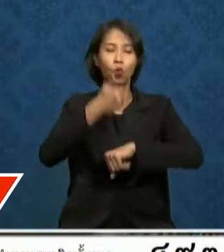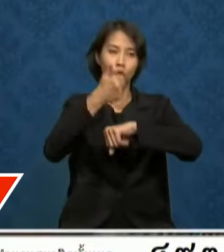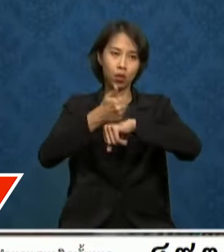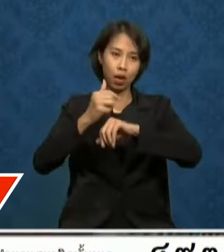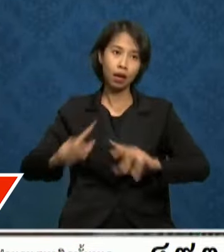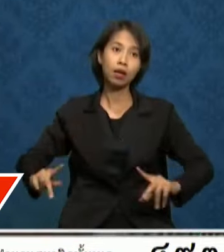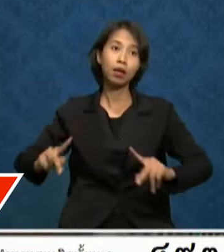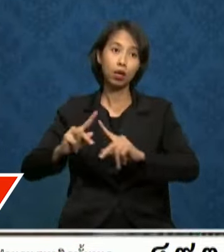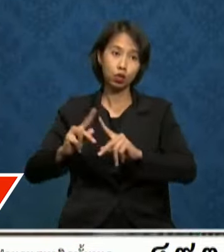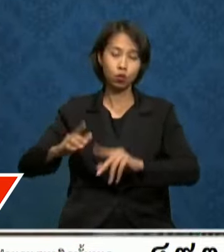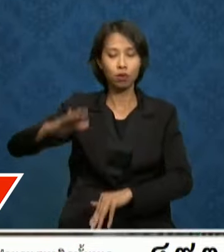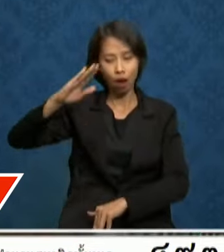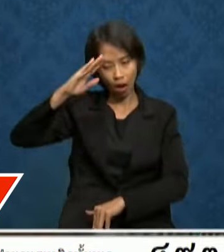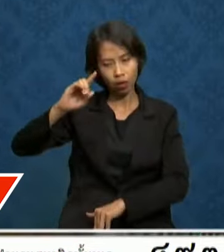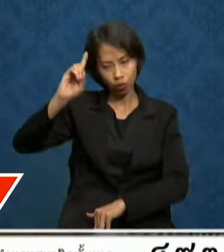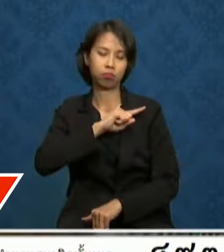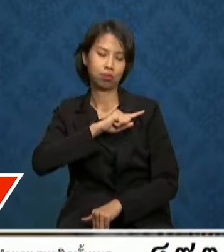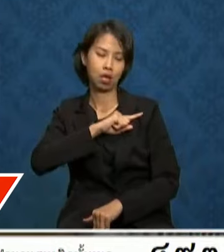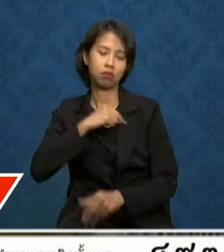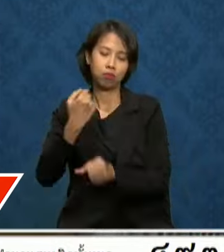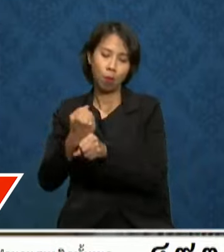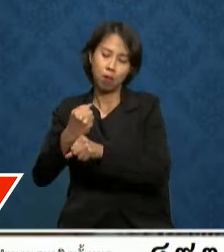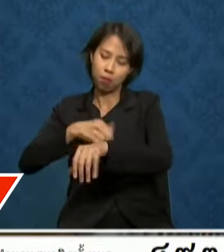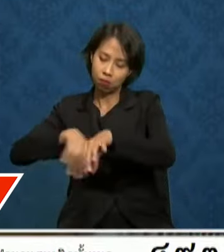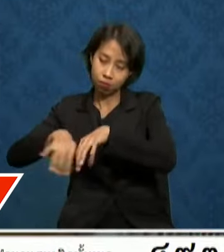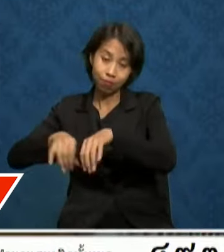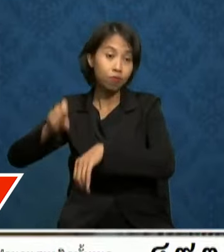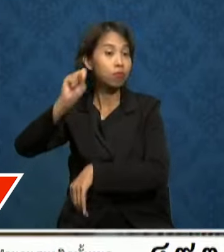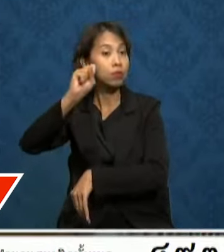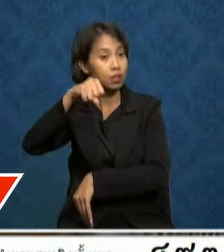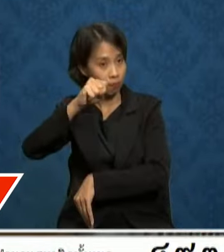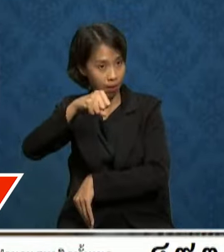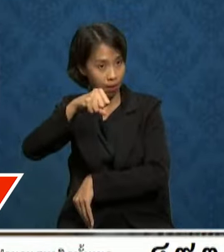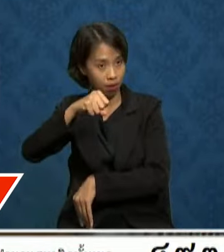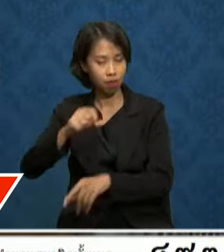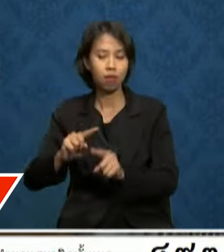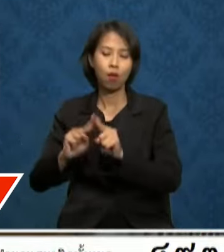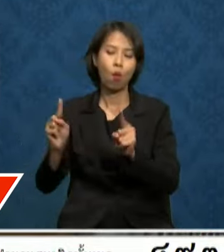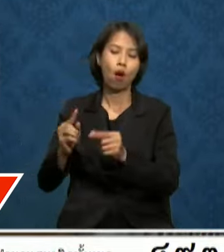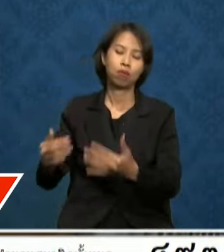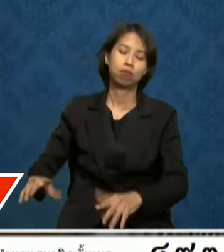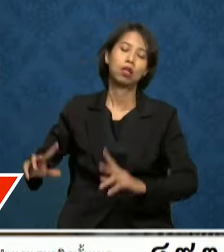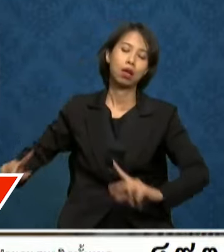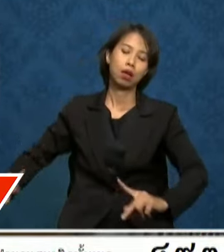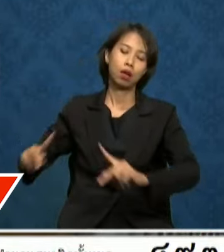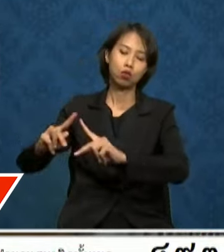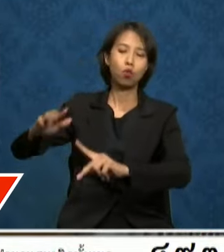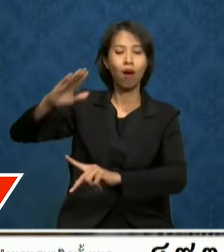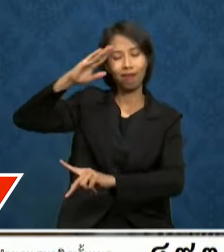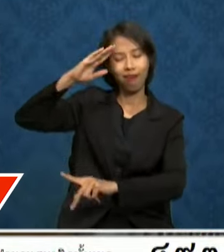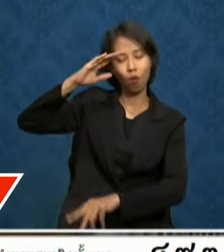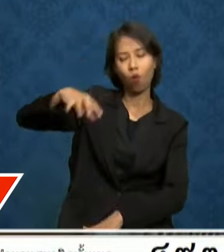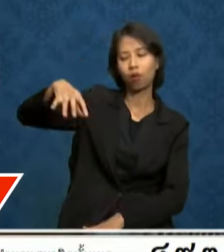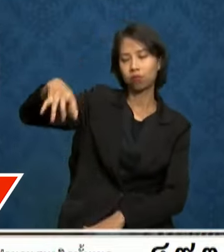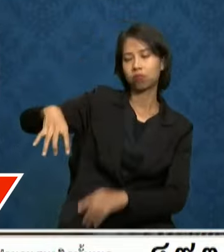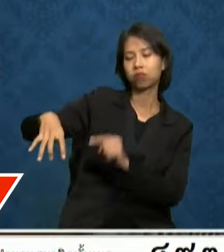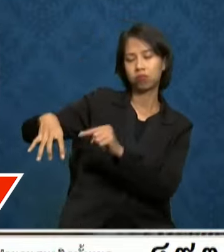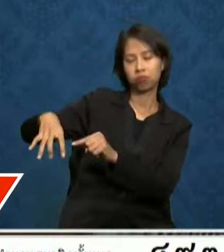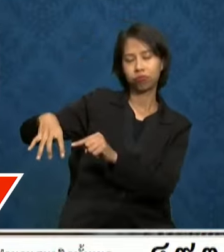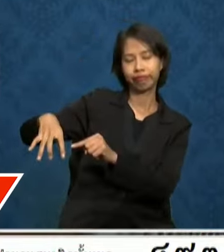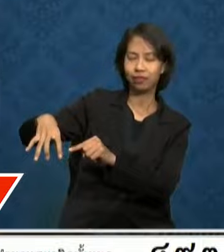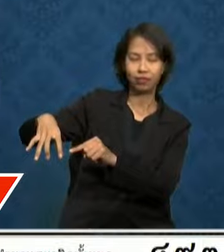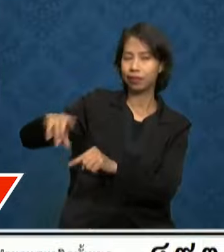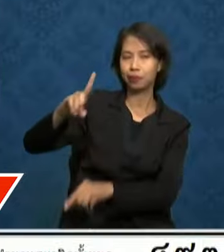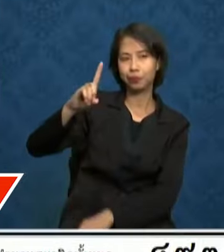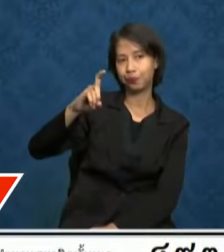ในการบริหารอย่างเต็มที่ใช่หรือไม่แต่พอมันเป็นเรื่องของกระทรวงกลาโหมเรื่องราวมันกับโกลาหลเป็นพิเศษขอสไลด์